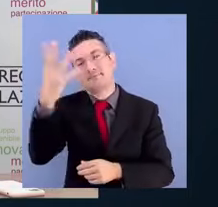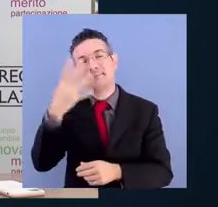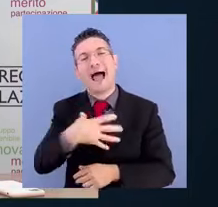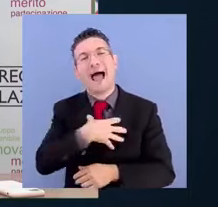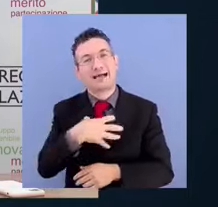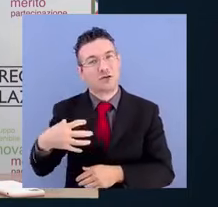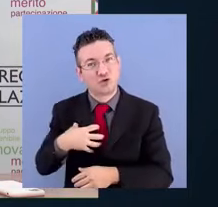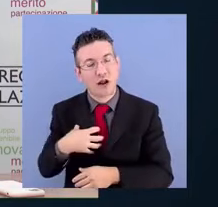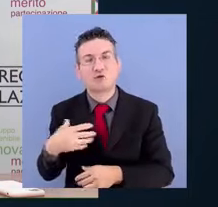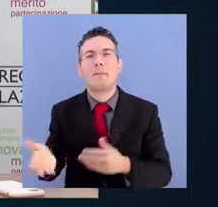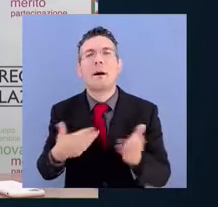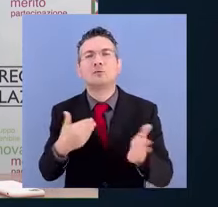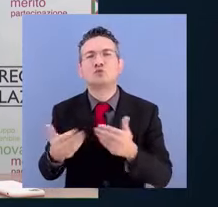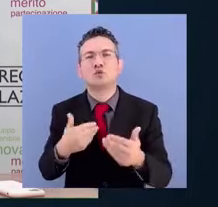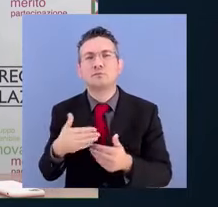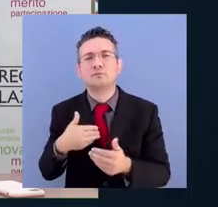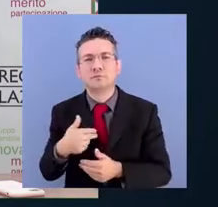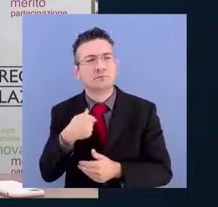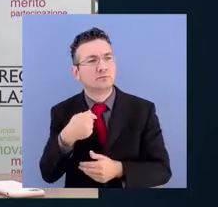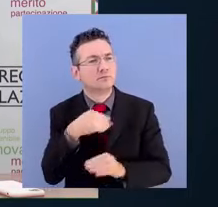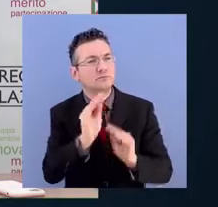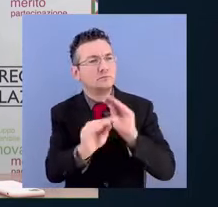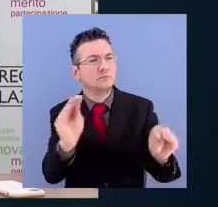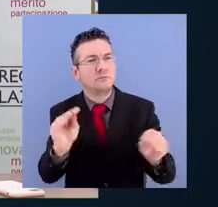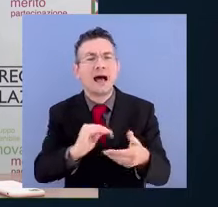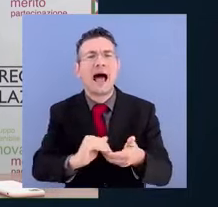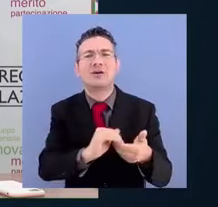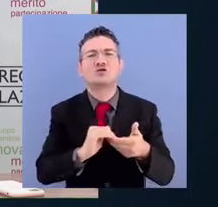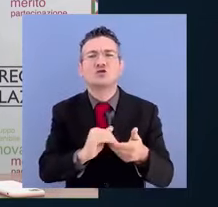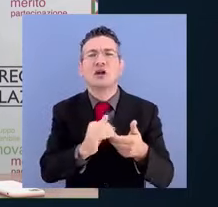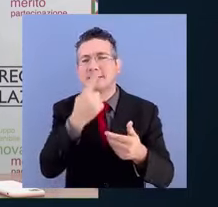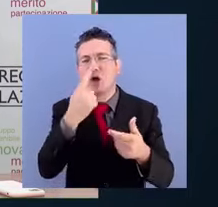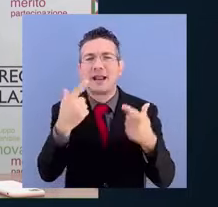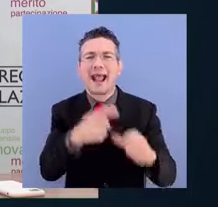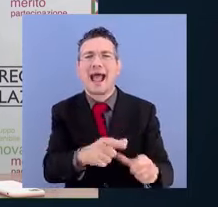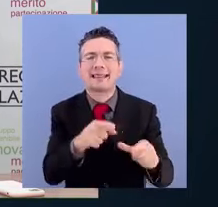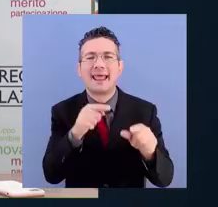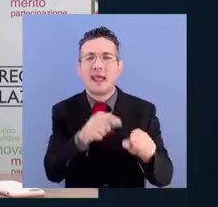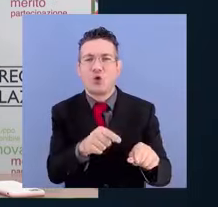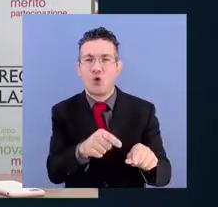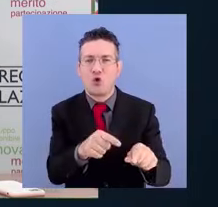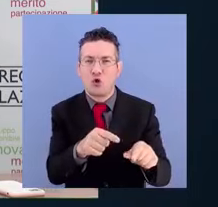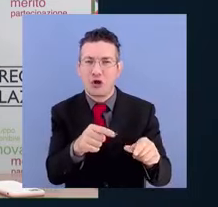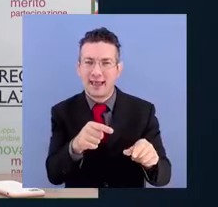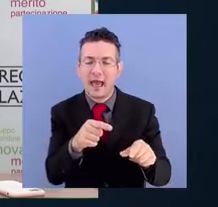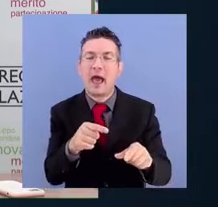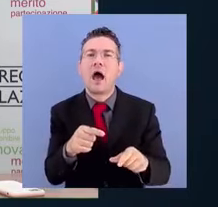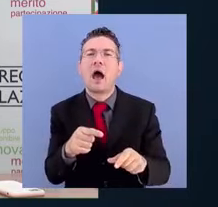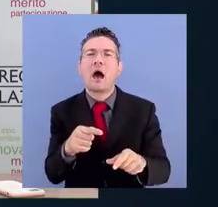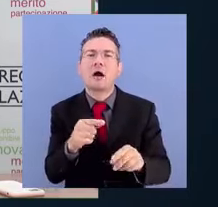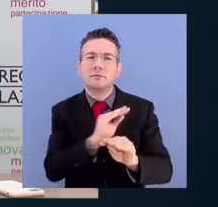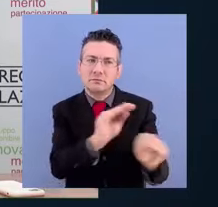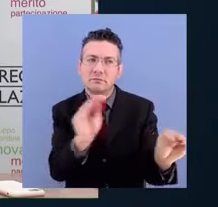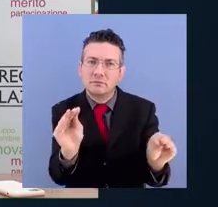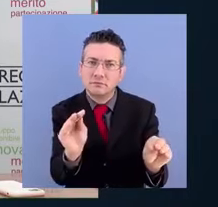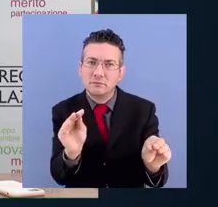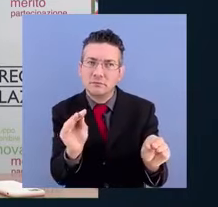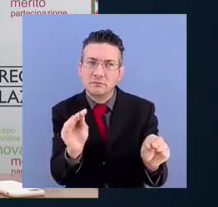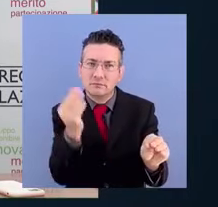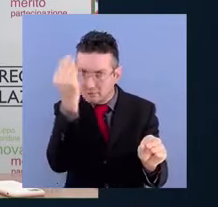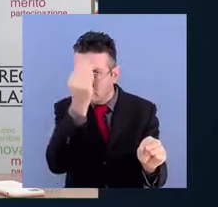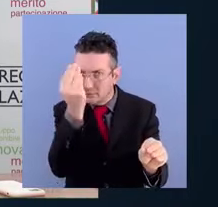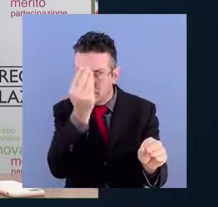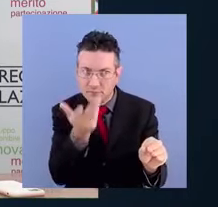condiviso con tutte le associazioni di categoria del sistema ricettivo proprio per far sì che una misura